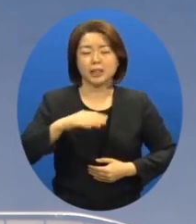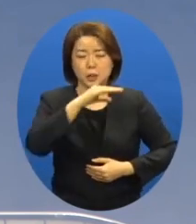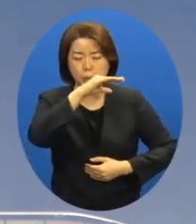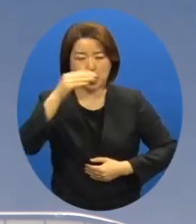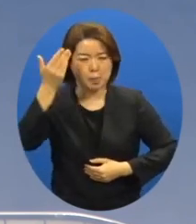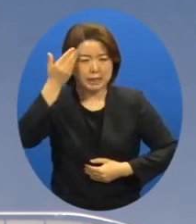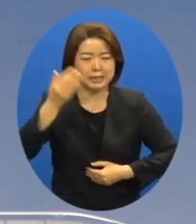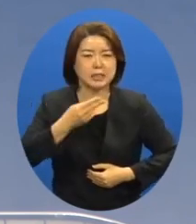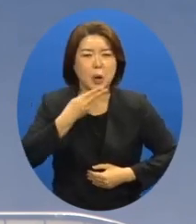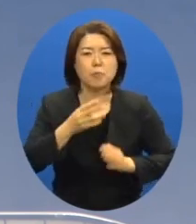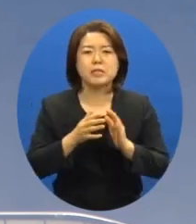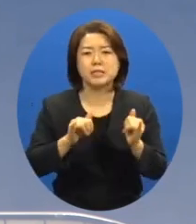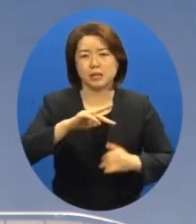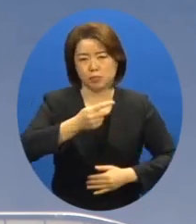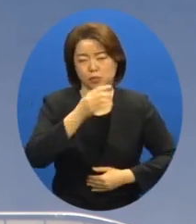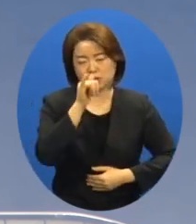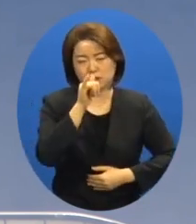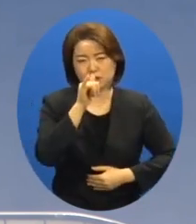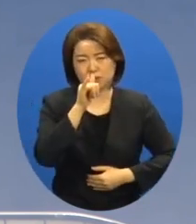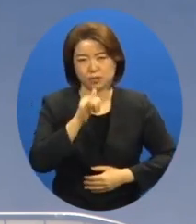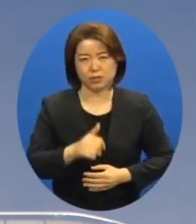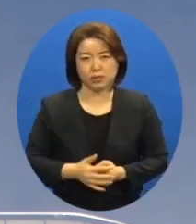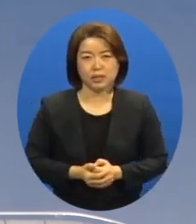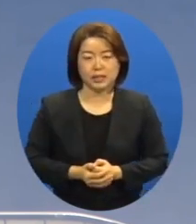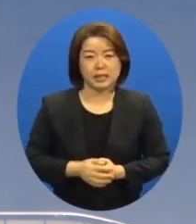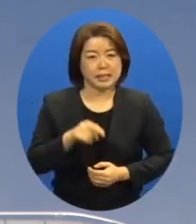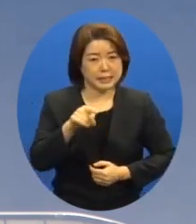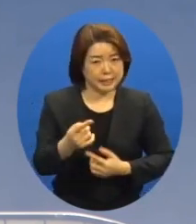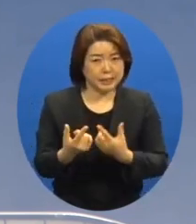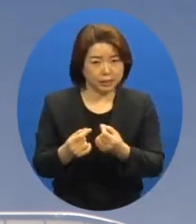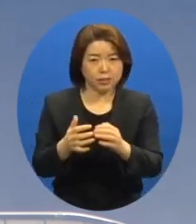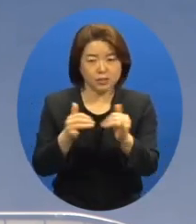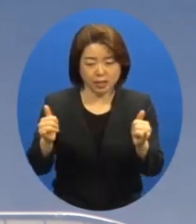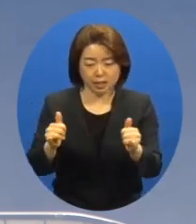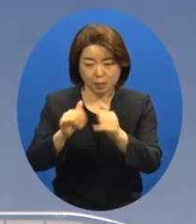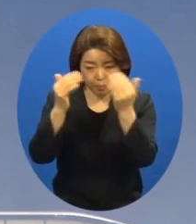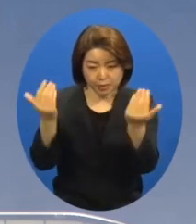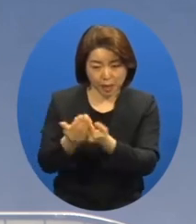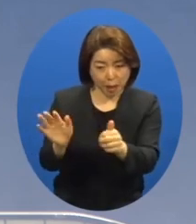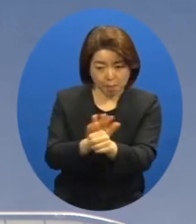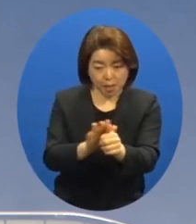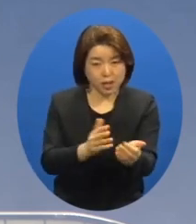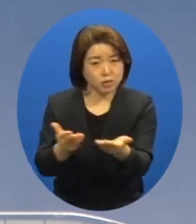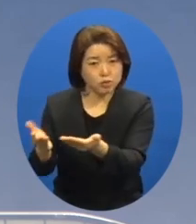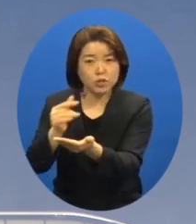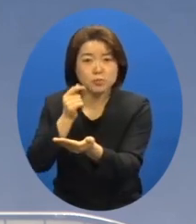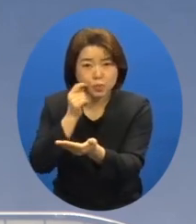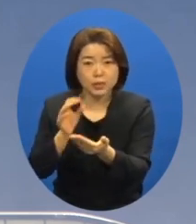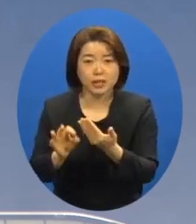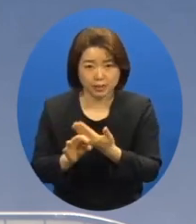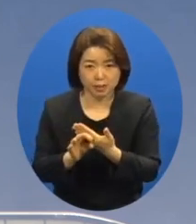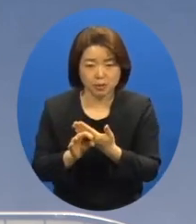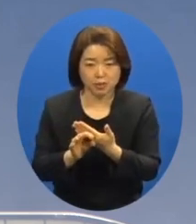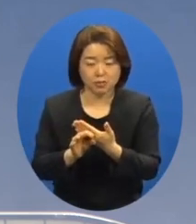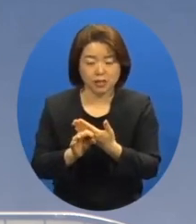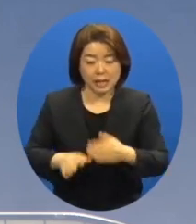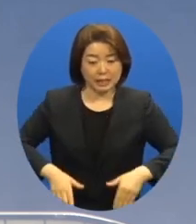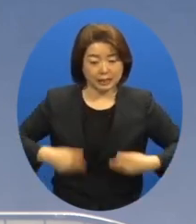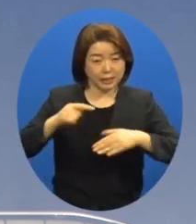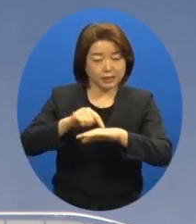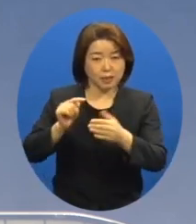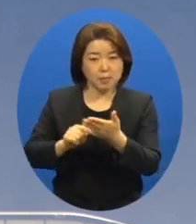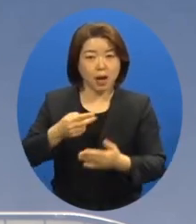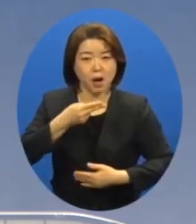올바른 지식이 없는 사람도 있습니다. 그런 사람들까지 배려하지 않는다면, 그런 따뜻한 마음이